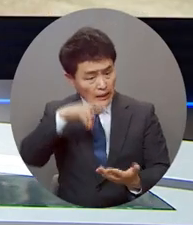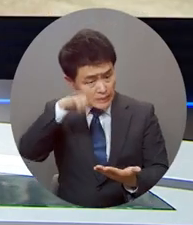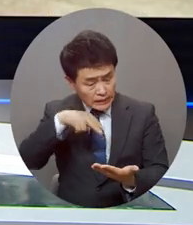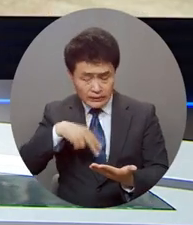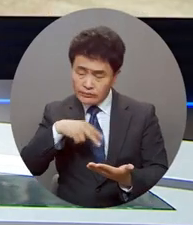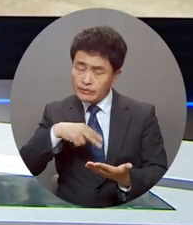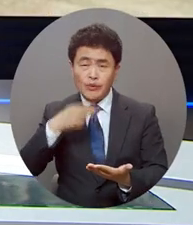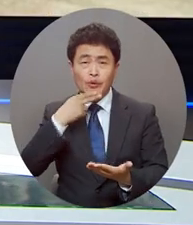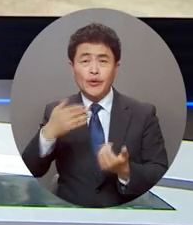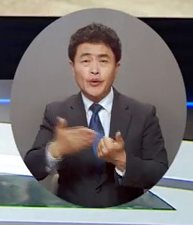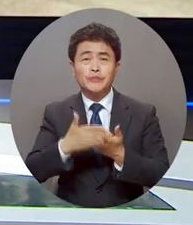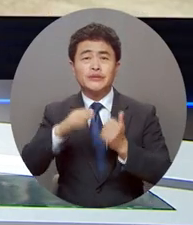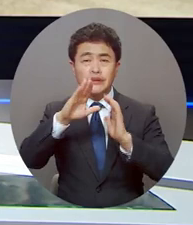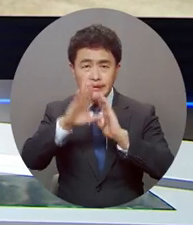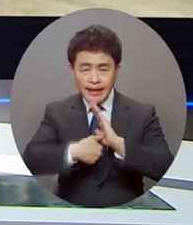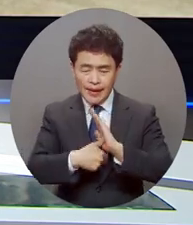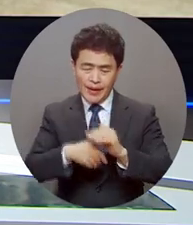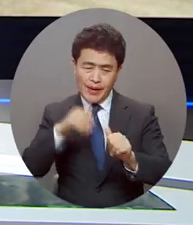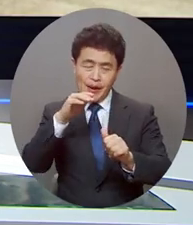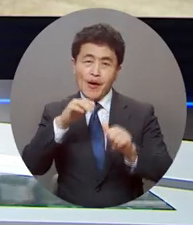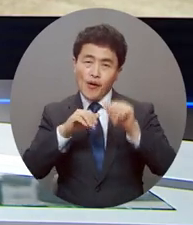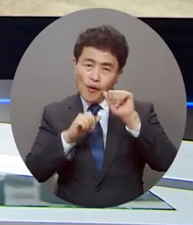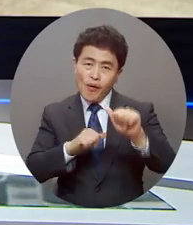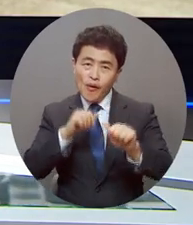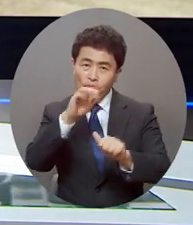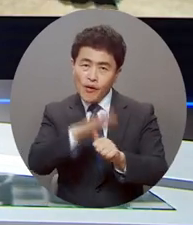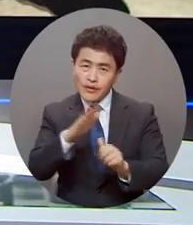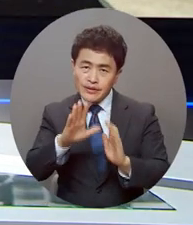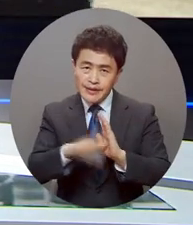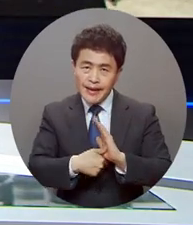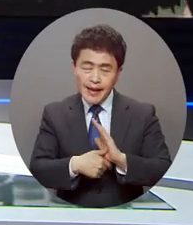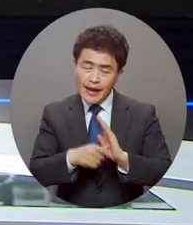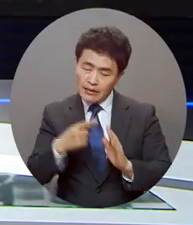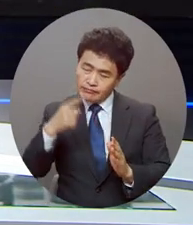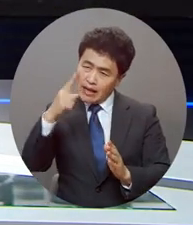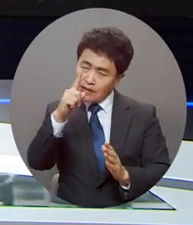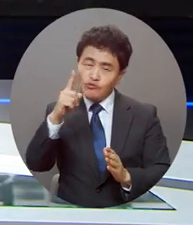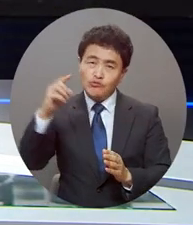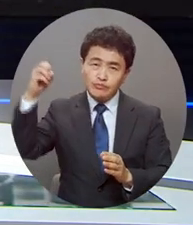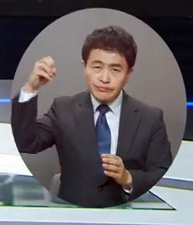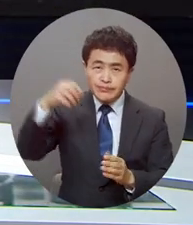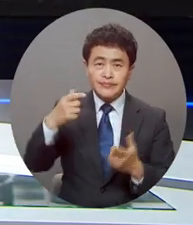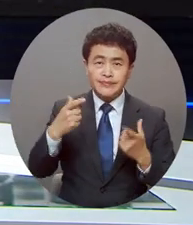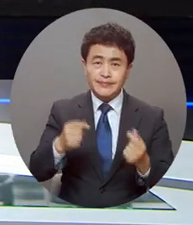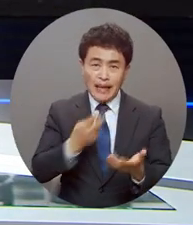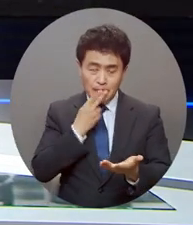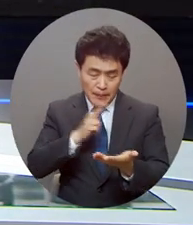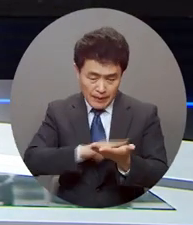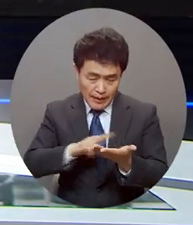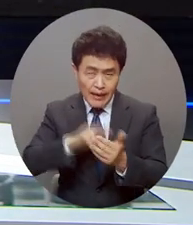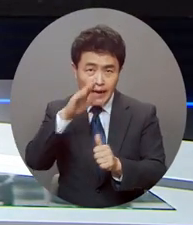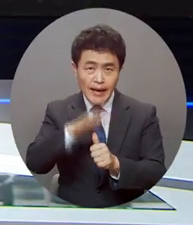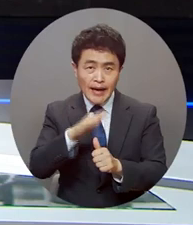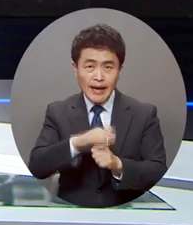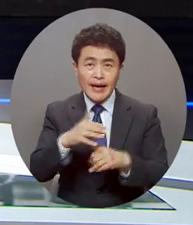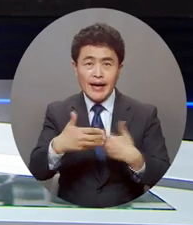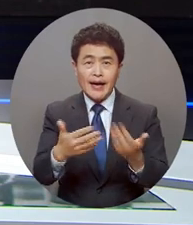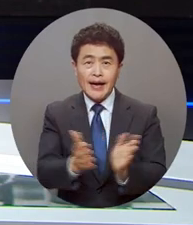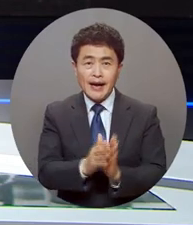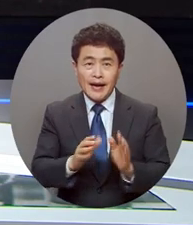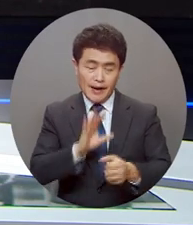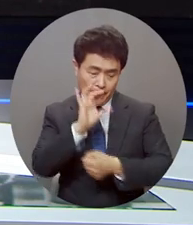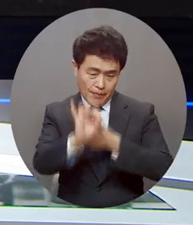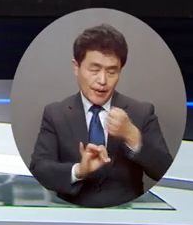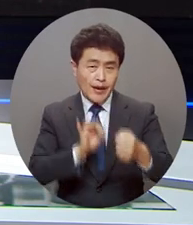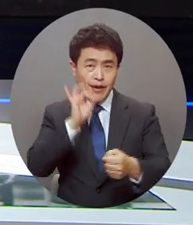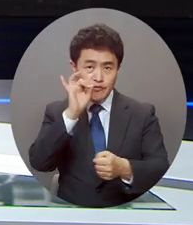볼거리가 없었던 그때 어린이들에게는 말 그대로 한 줄기 빛이었다고 하죠. 잡지 어린이가 창간 100주년을 맞아